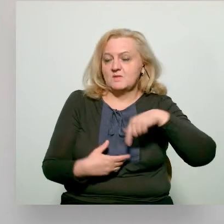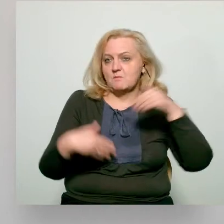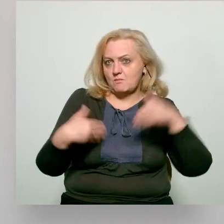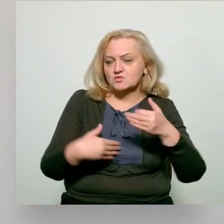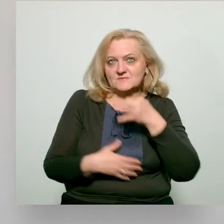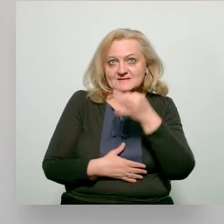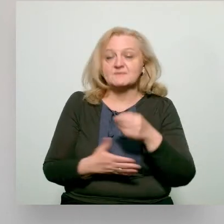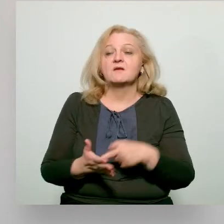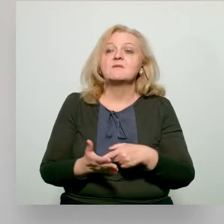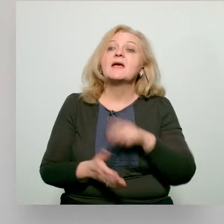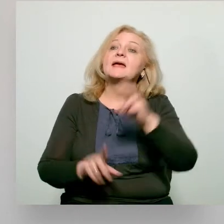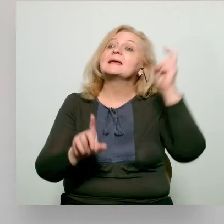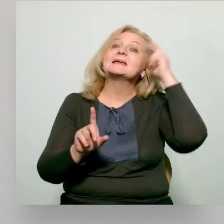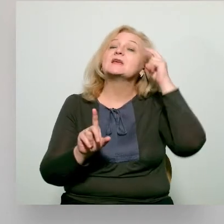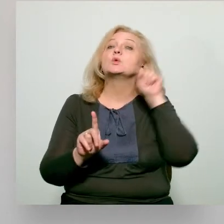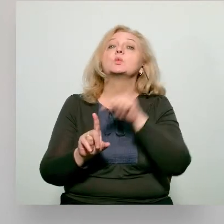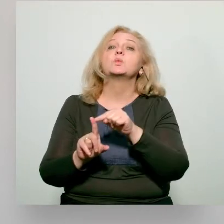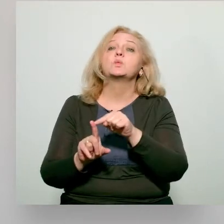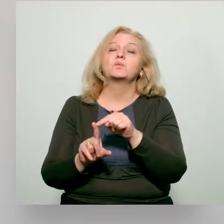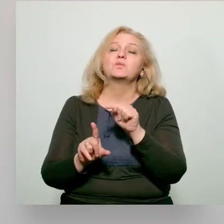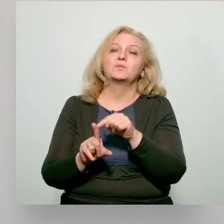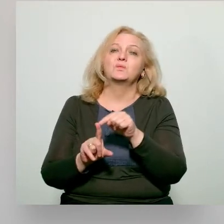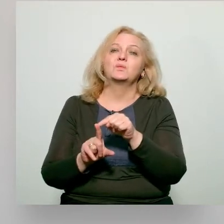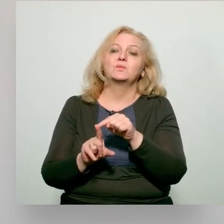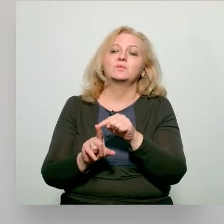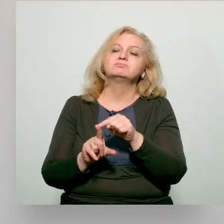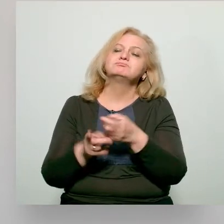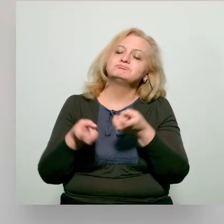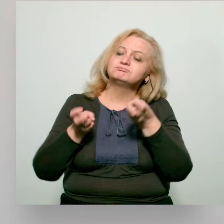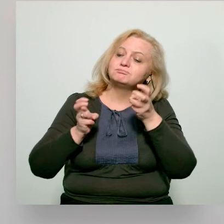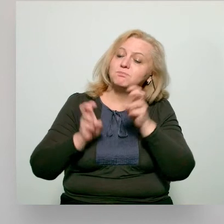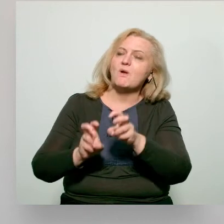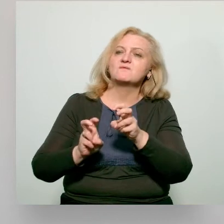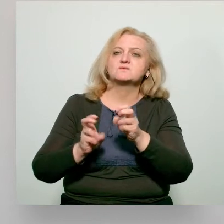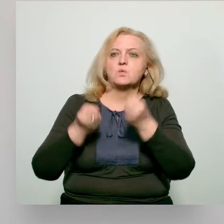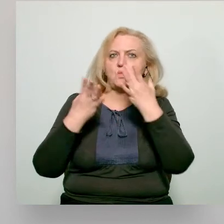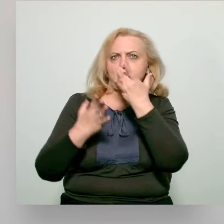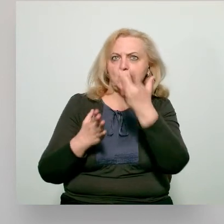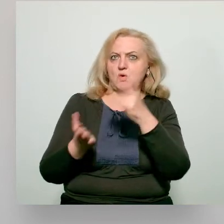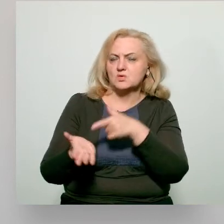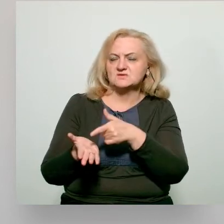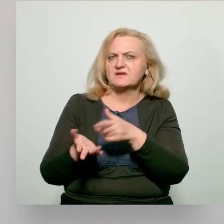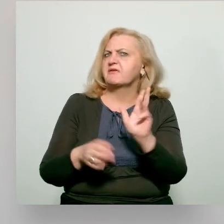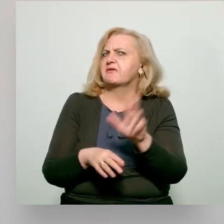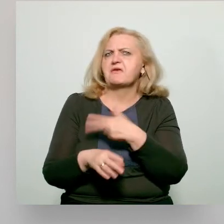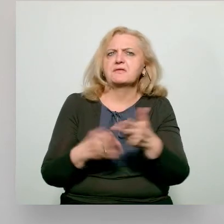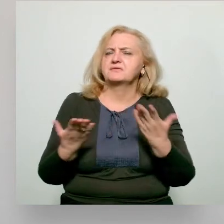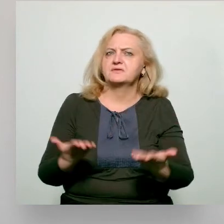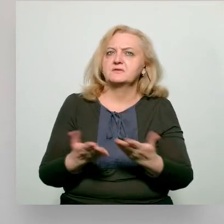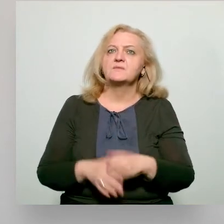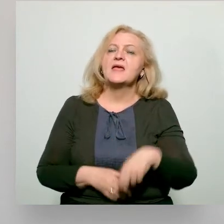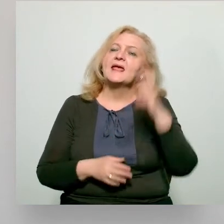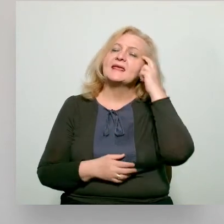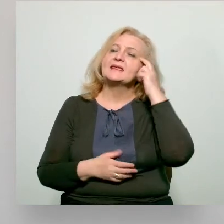stał się centrum kultury rosyjskiej? Czy w Kijowie mieliśmy do czynienia z